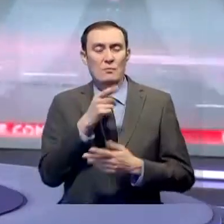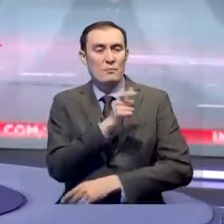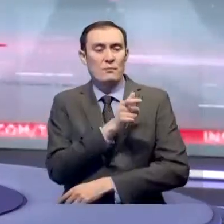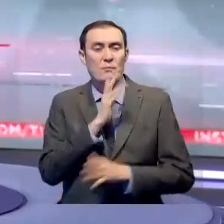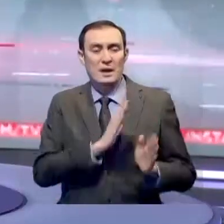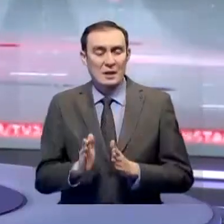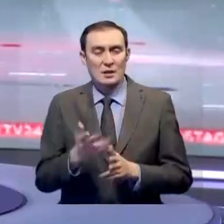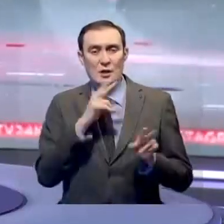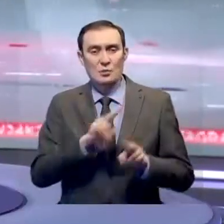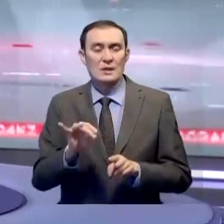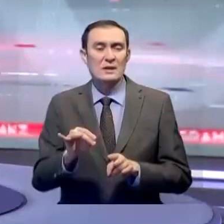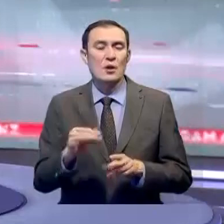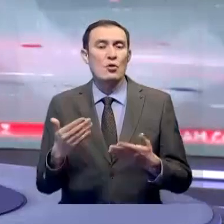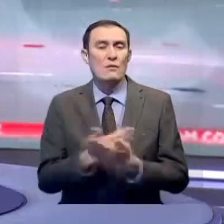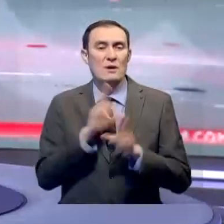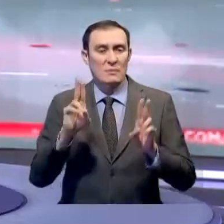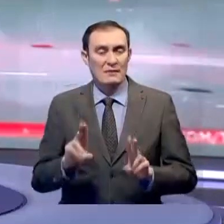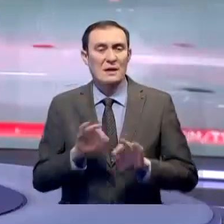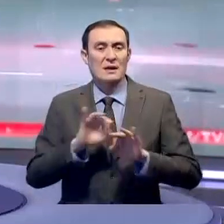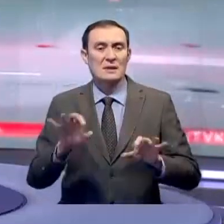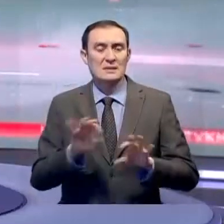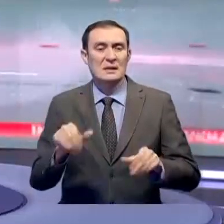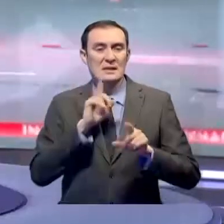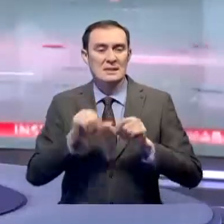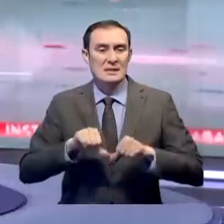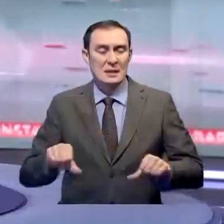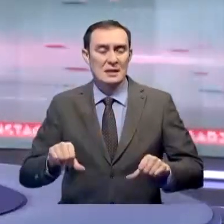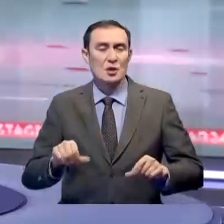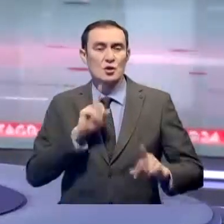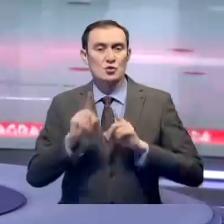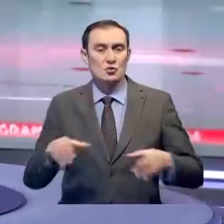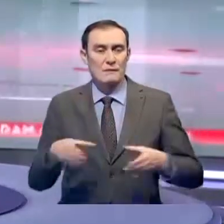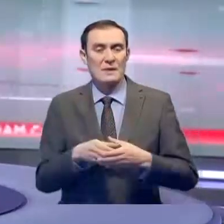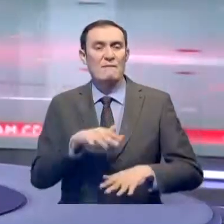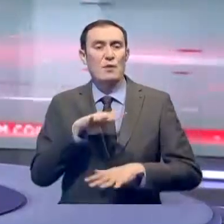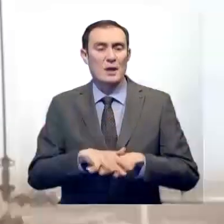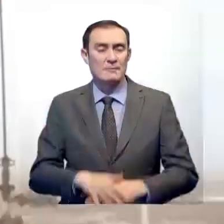контроля проектов и недавних нововведениях сегодня рассказали на заседании Общественного совета фонда.